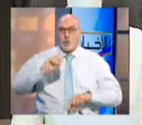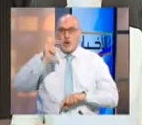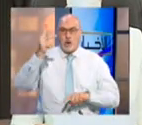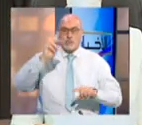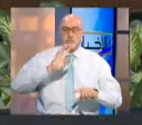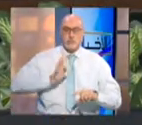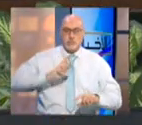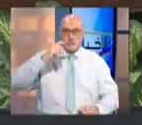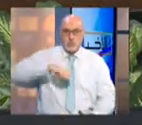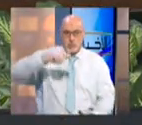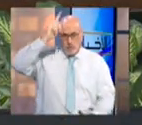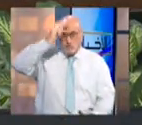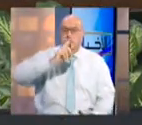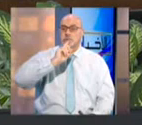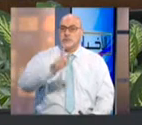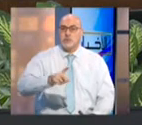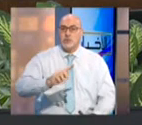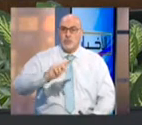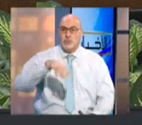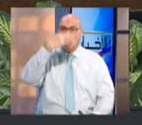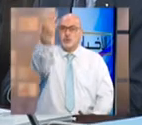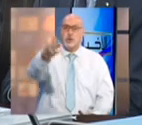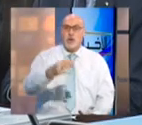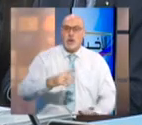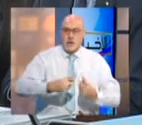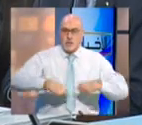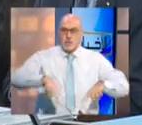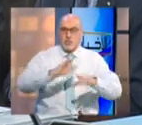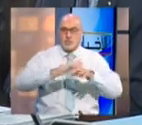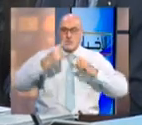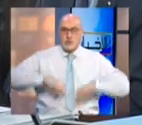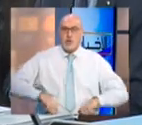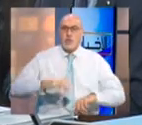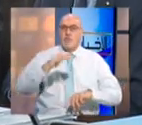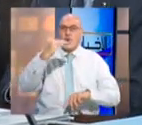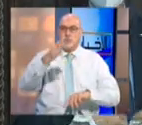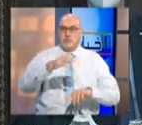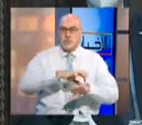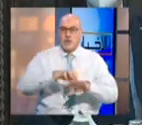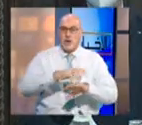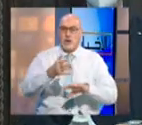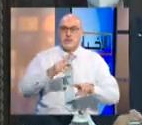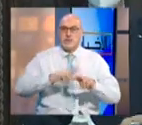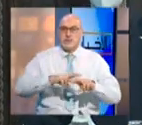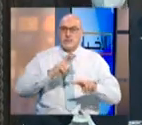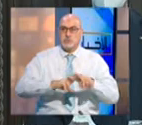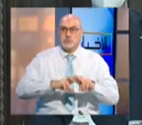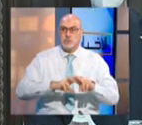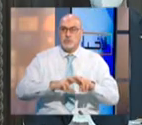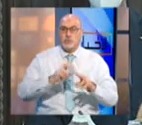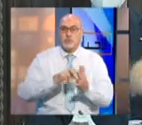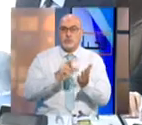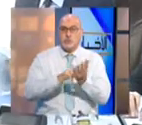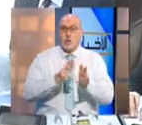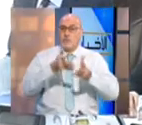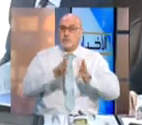رئيس الحكومة بعقد اجتماعها الأربعاء المقبل بولاية تسمسيلت ومباشرة تجسيده وترسيمه